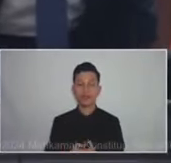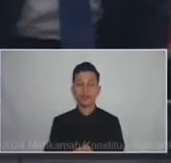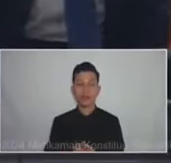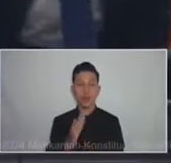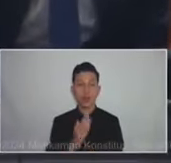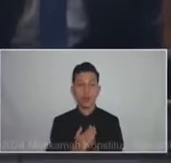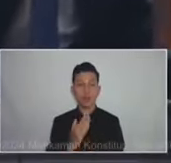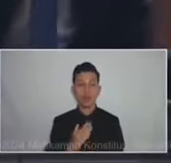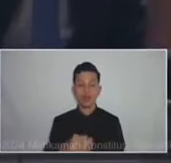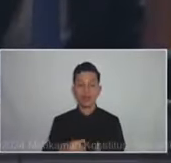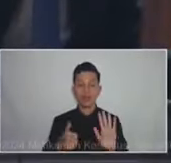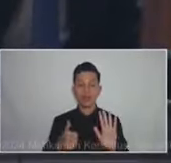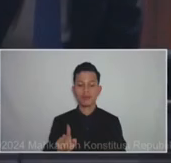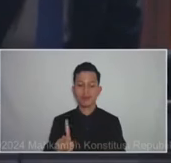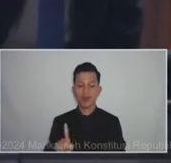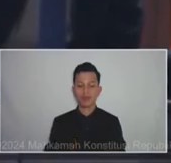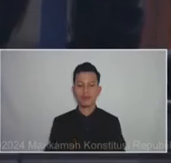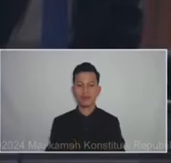perkara